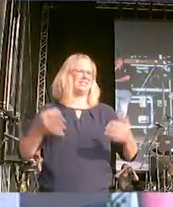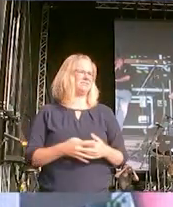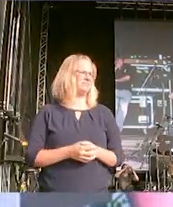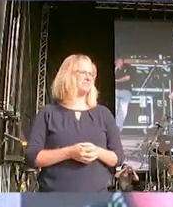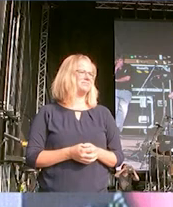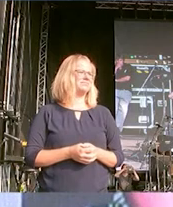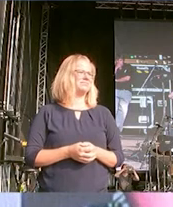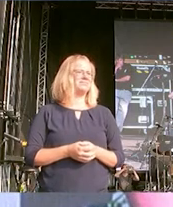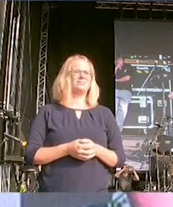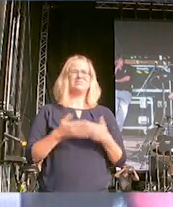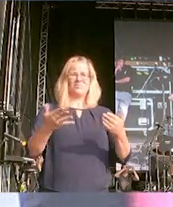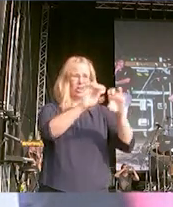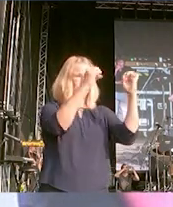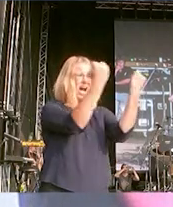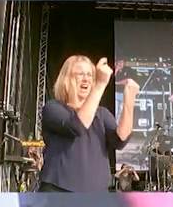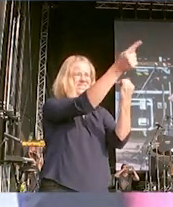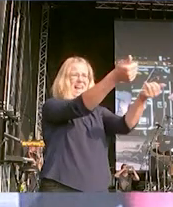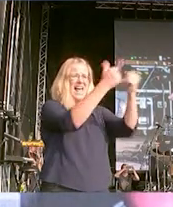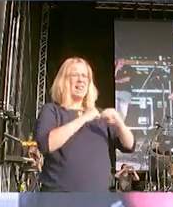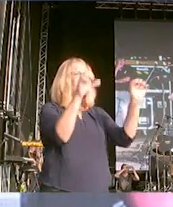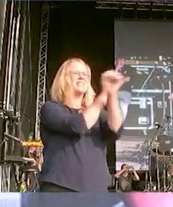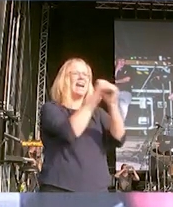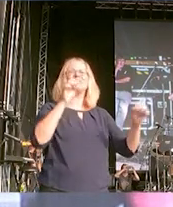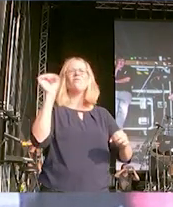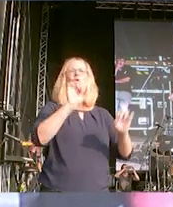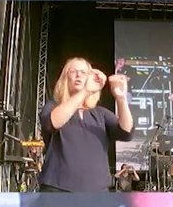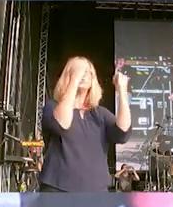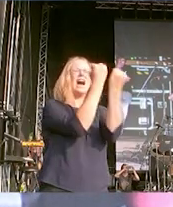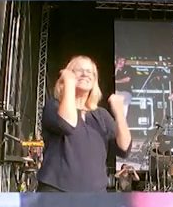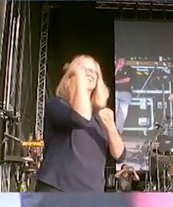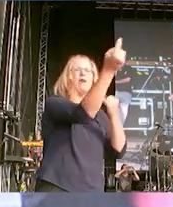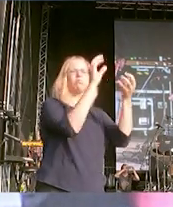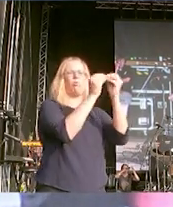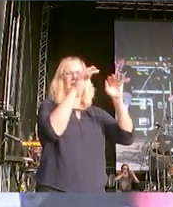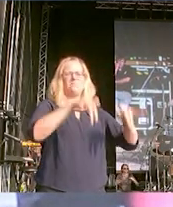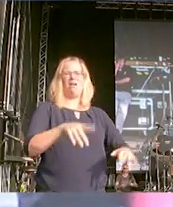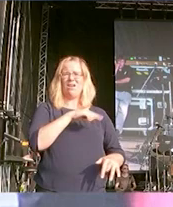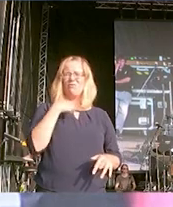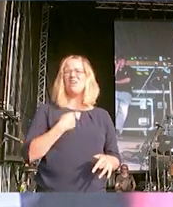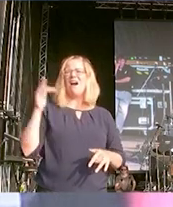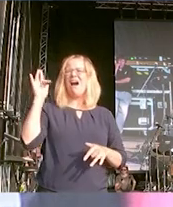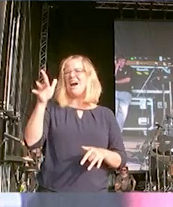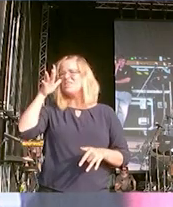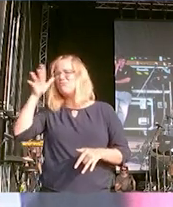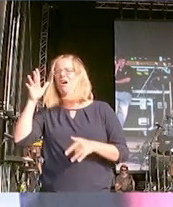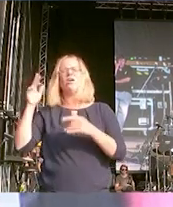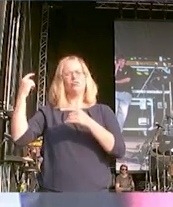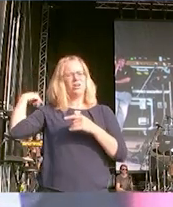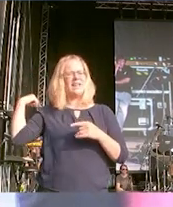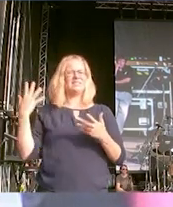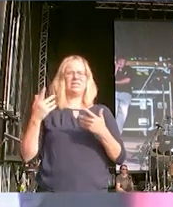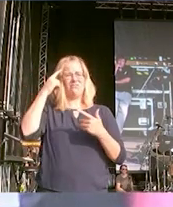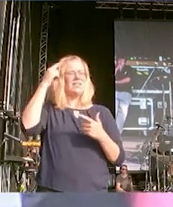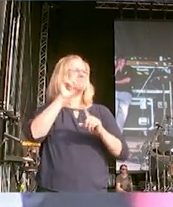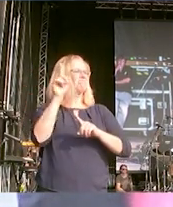Der Staat kann uns nicht helfen, denn der Staat ist Teil des Problems. Als Antifa wissen wir das nicht erst seit gestern. Wir stellen